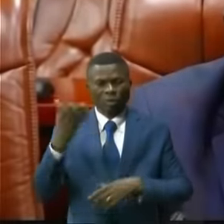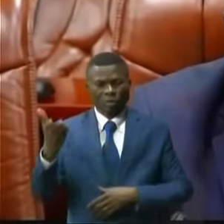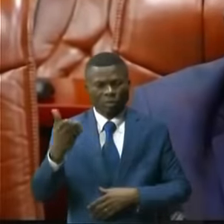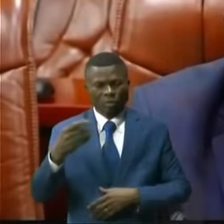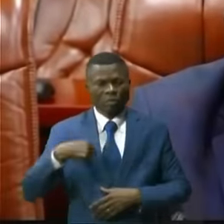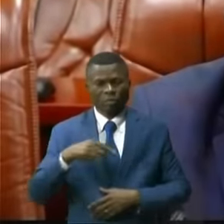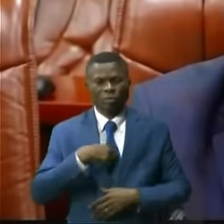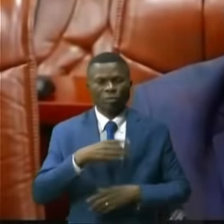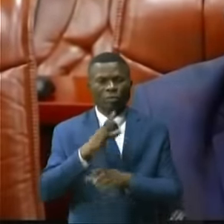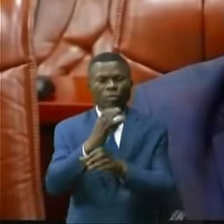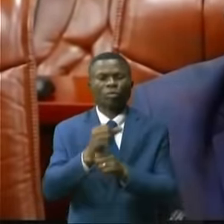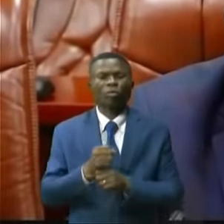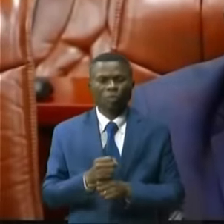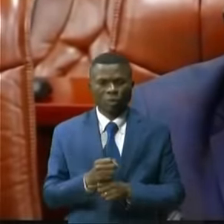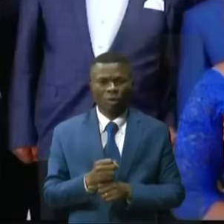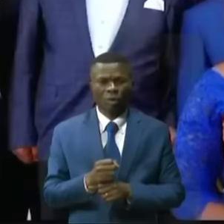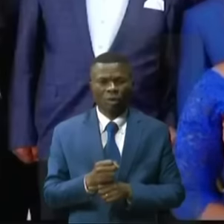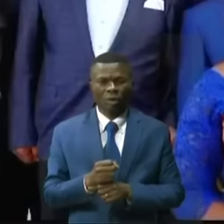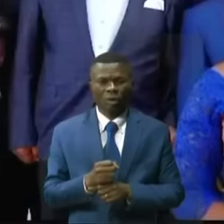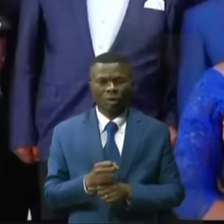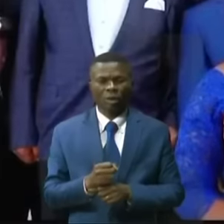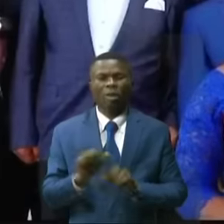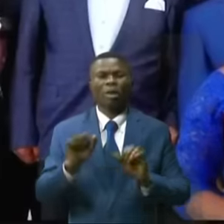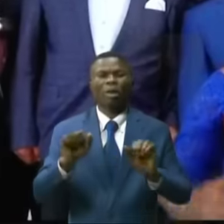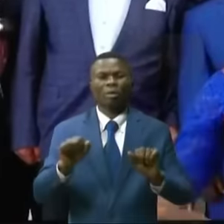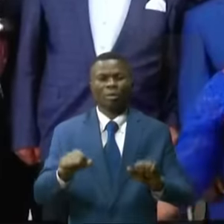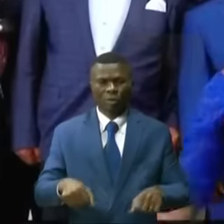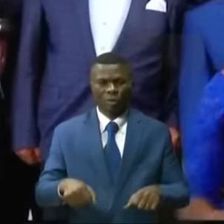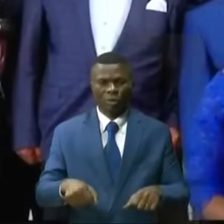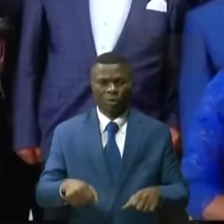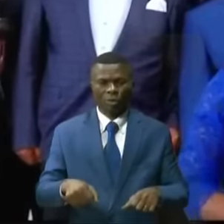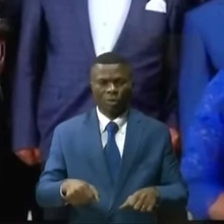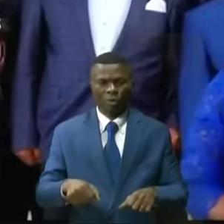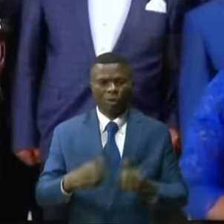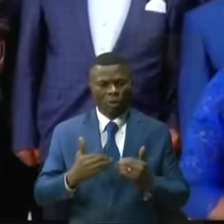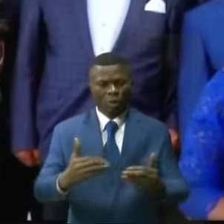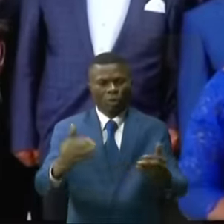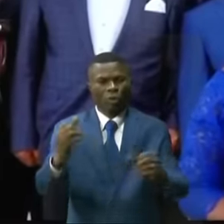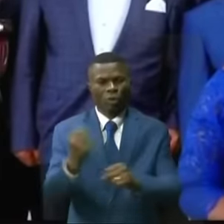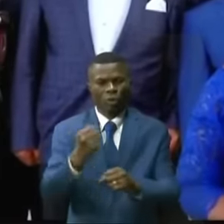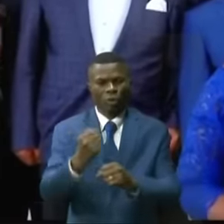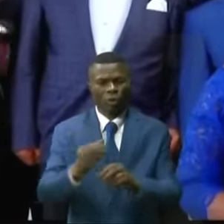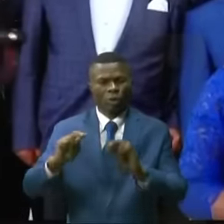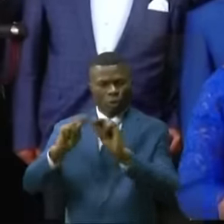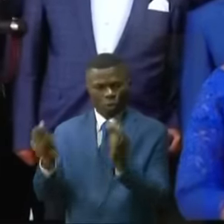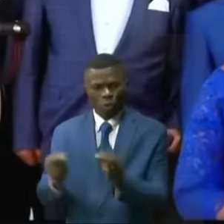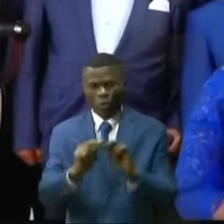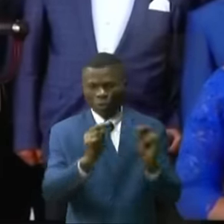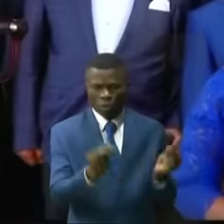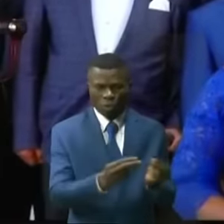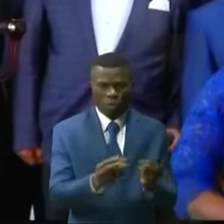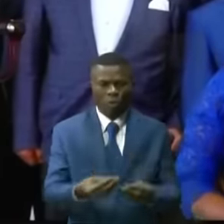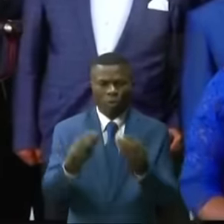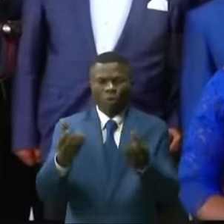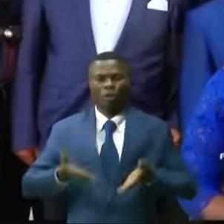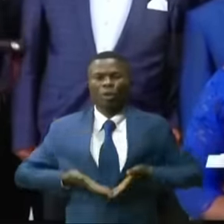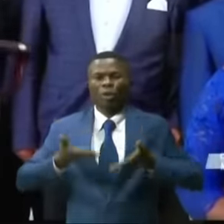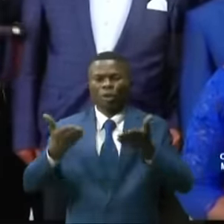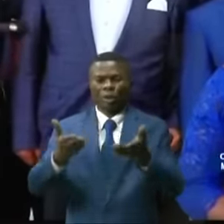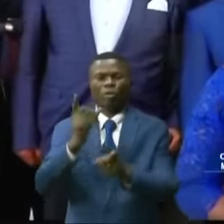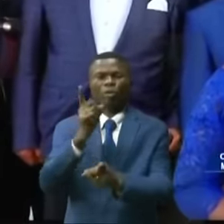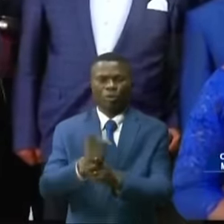obtenu euh la possibilité en fait d'aller continuer les travaux en commission pour amener des propositions